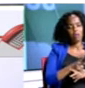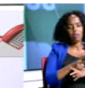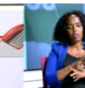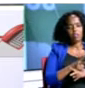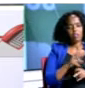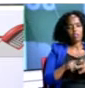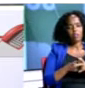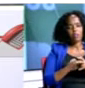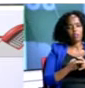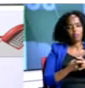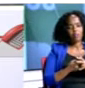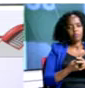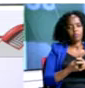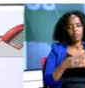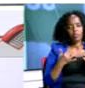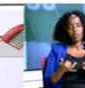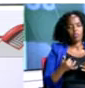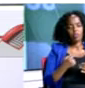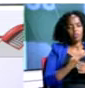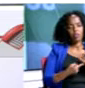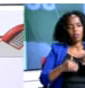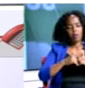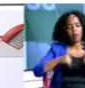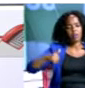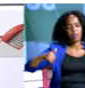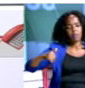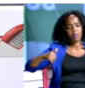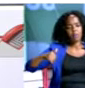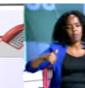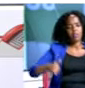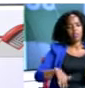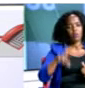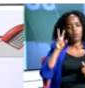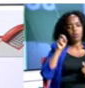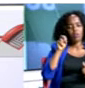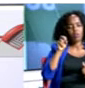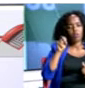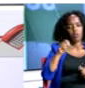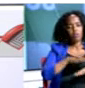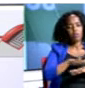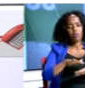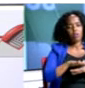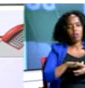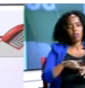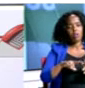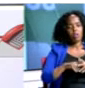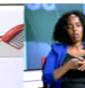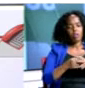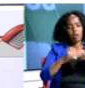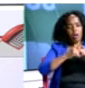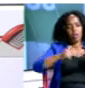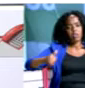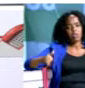ni ama karena isolasi ni kita mesti. Mhm. Guia sudu mera egaliti. Guia sudu mera egaliti. Adat tibas